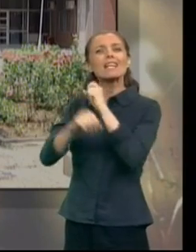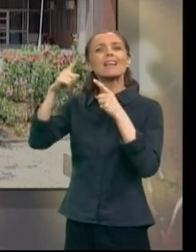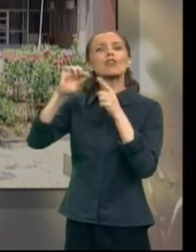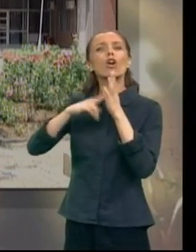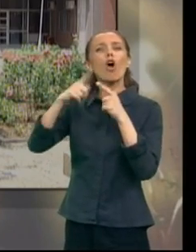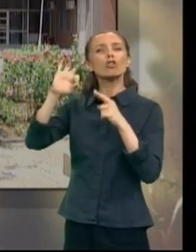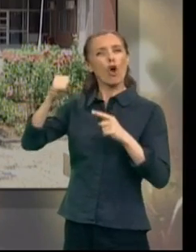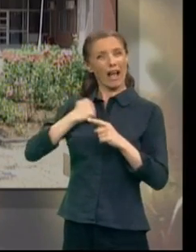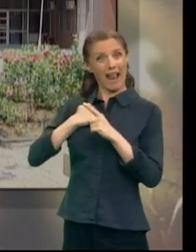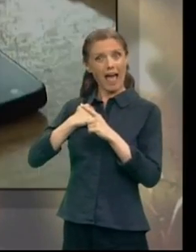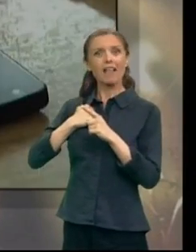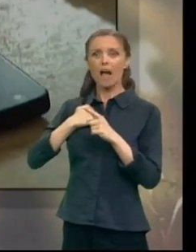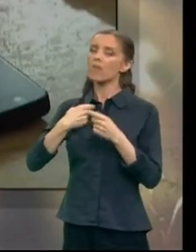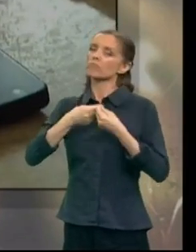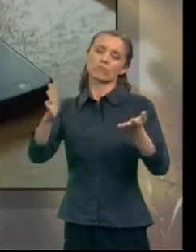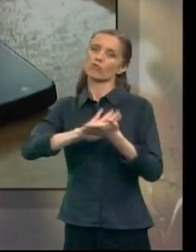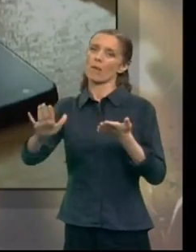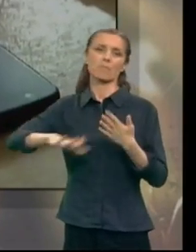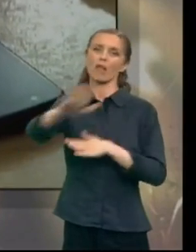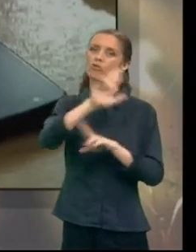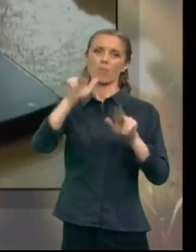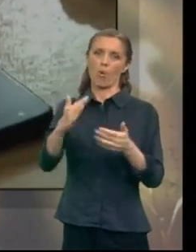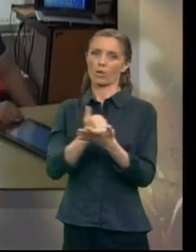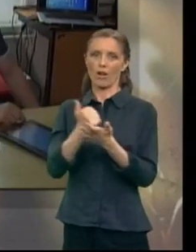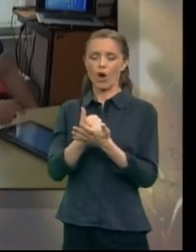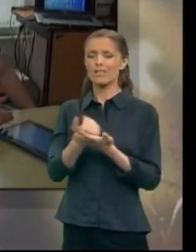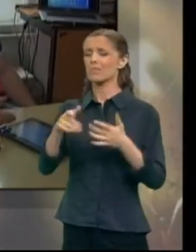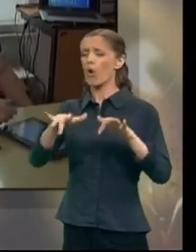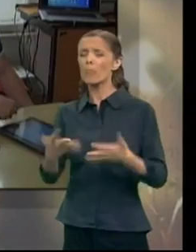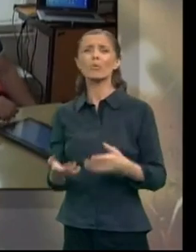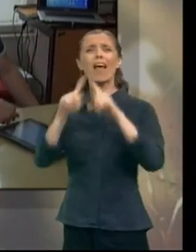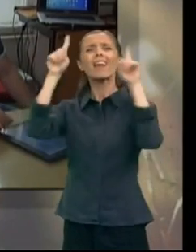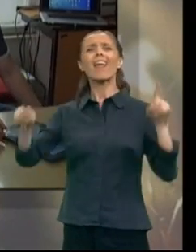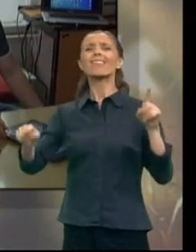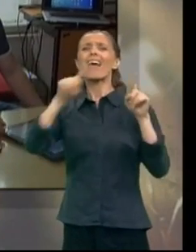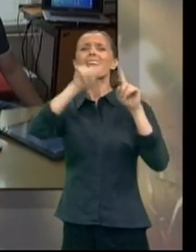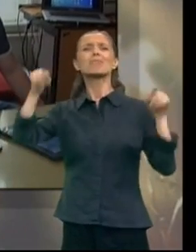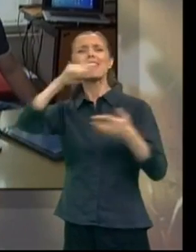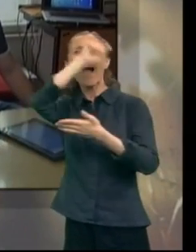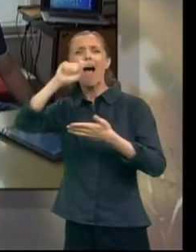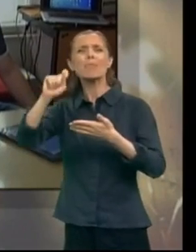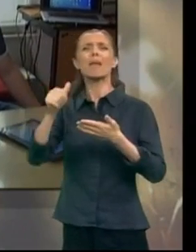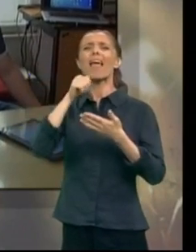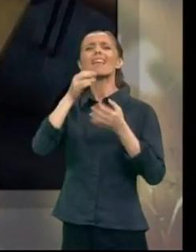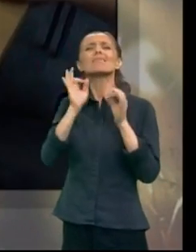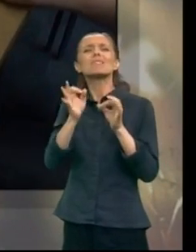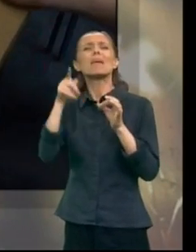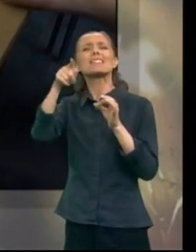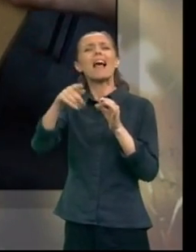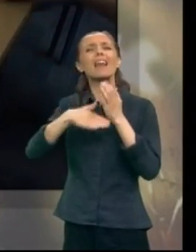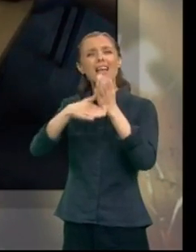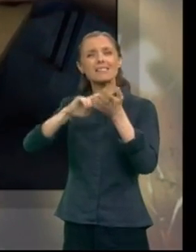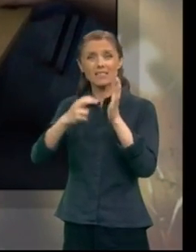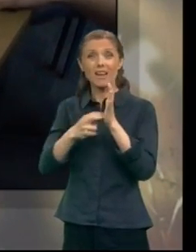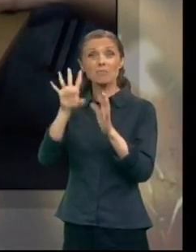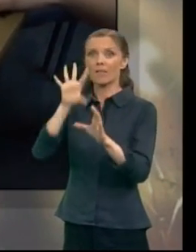mogućnost svima da ga koriste. Kompjuteri, interaktivne table i specijalni asistivni programi deo su svakodnevne nastave u